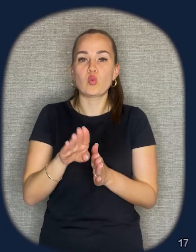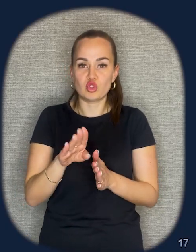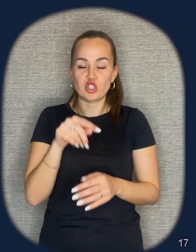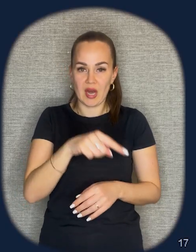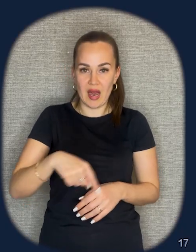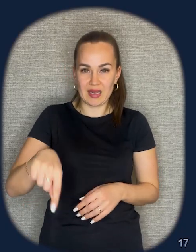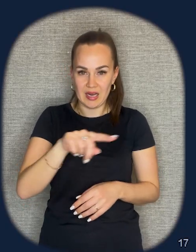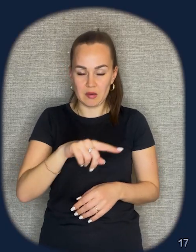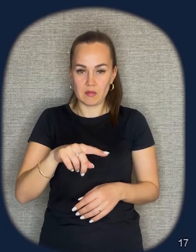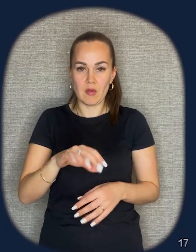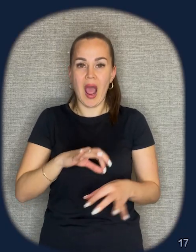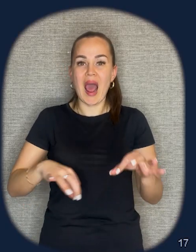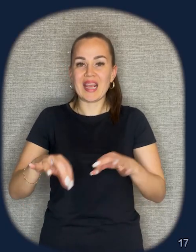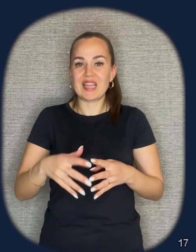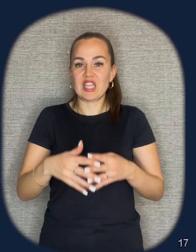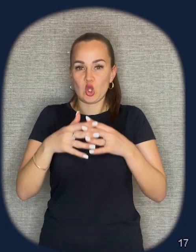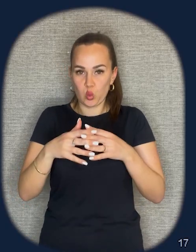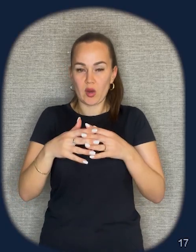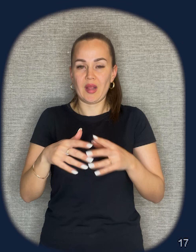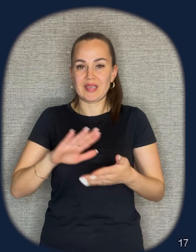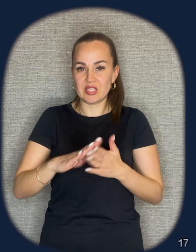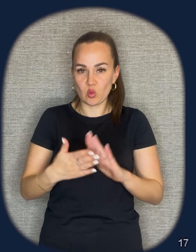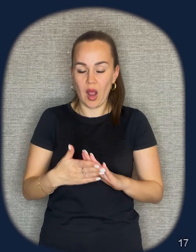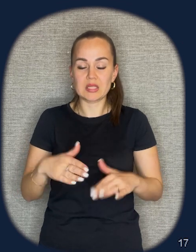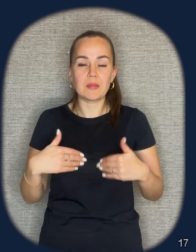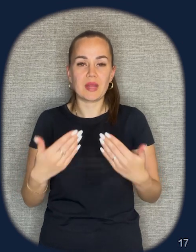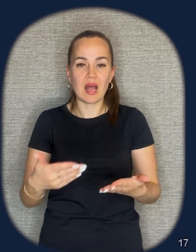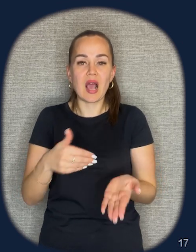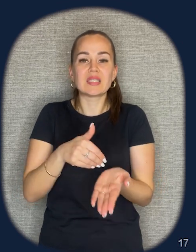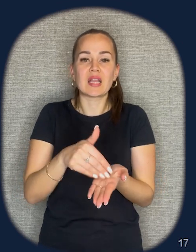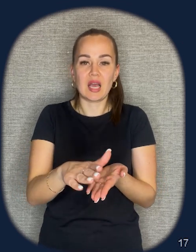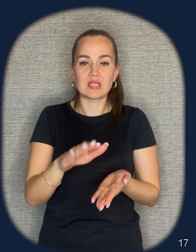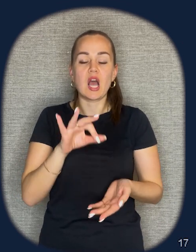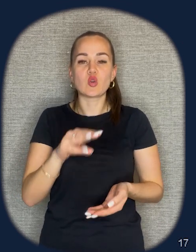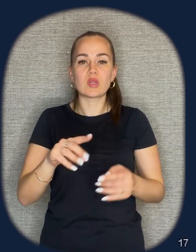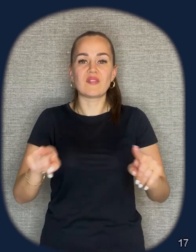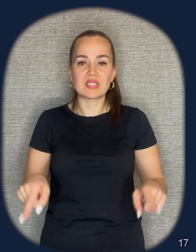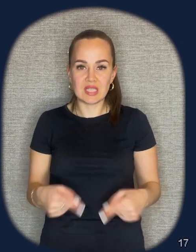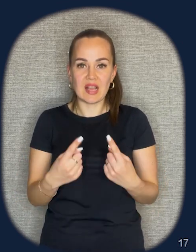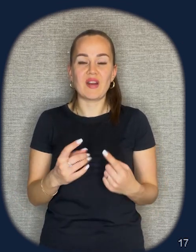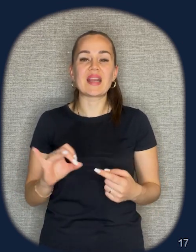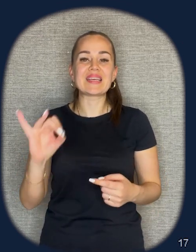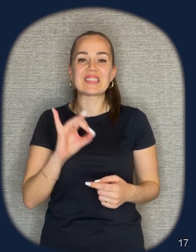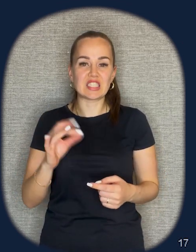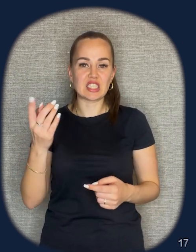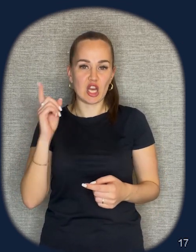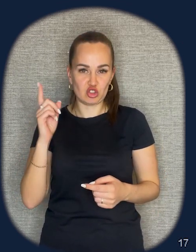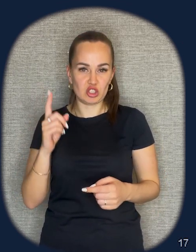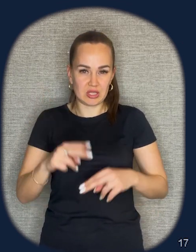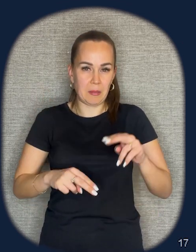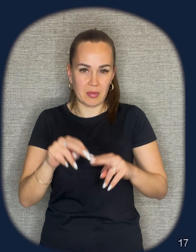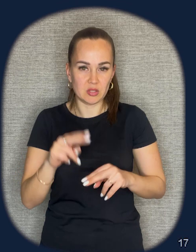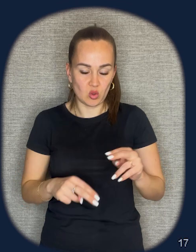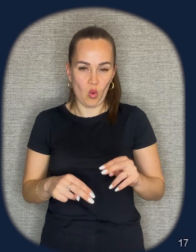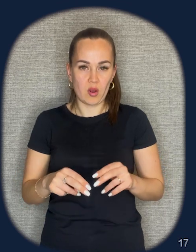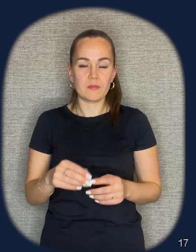случаев Вот для этого улучшения архитектурной ситуации предлагалось отказаться от